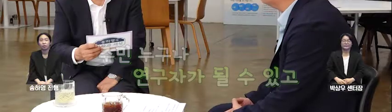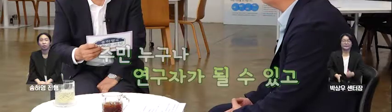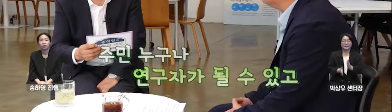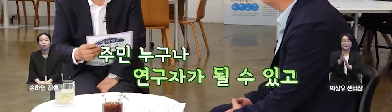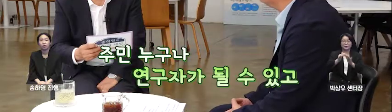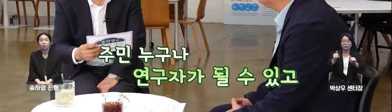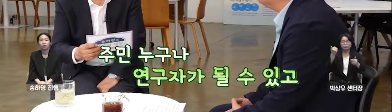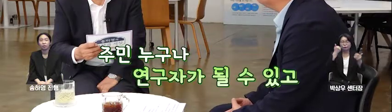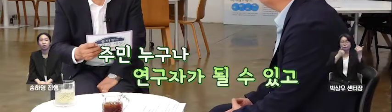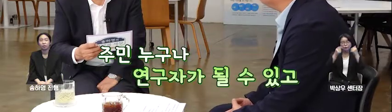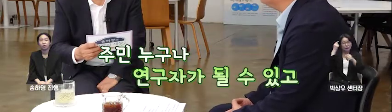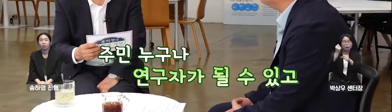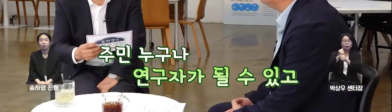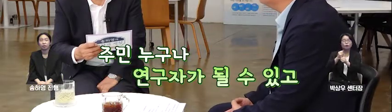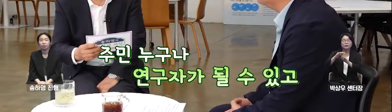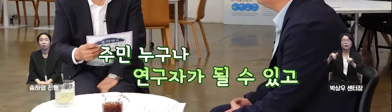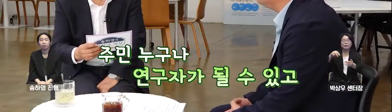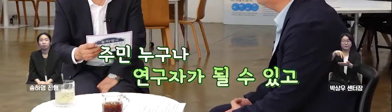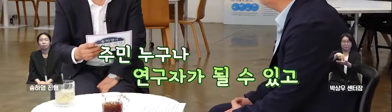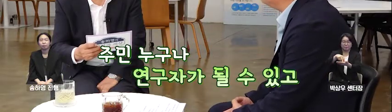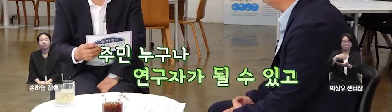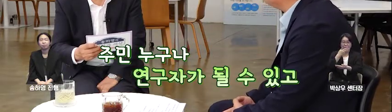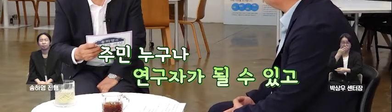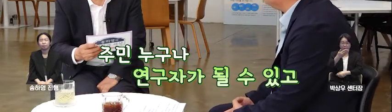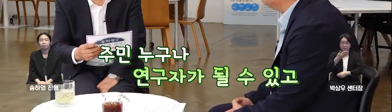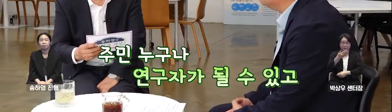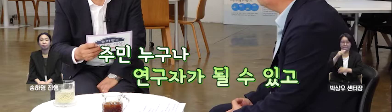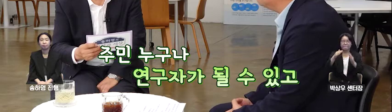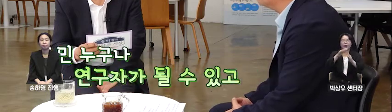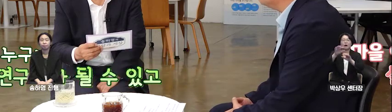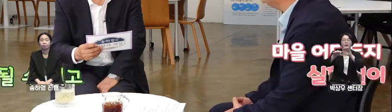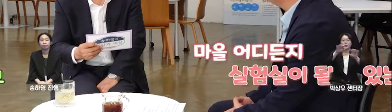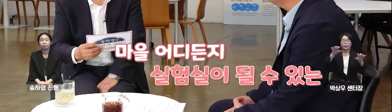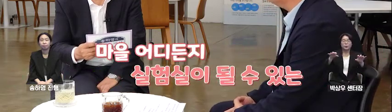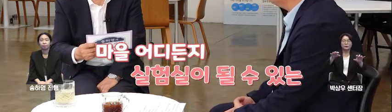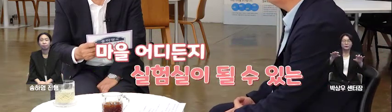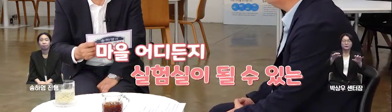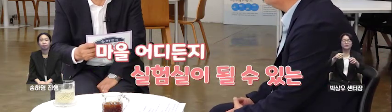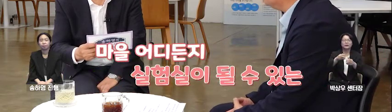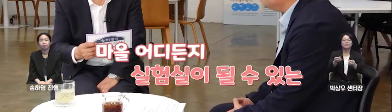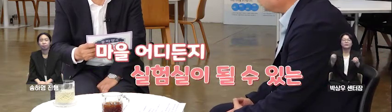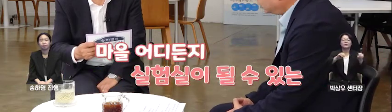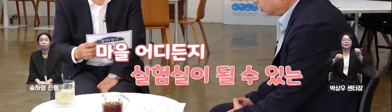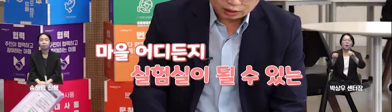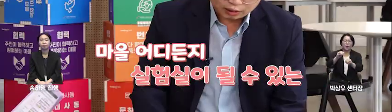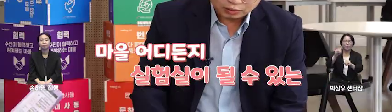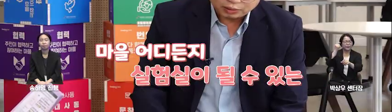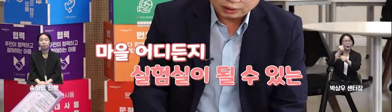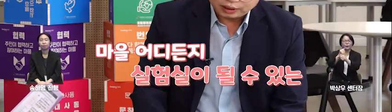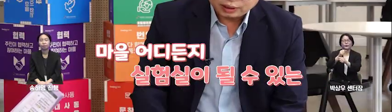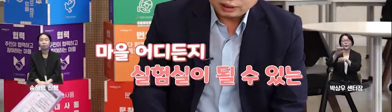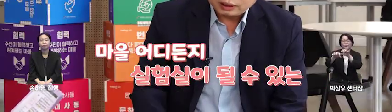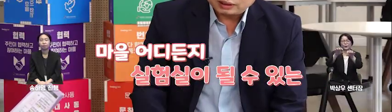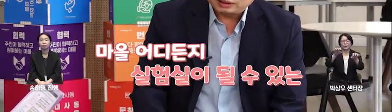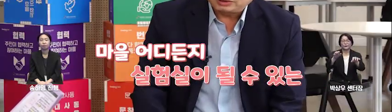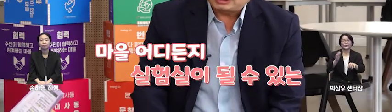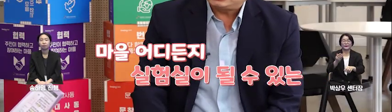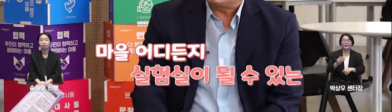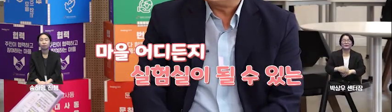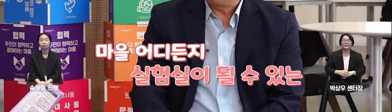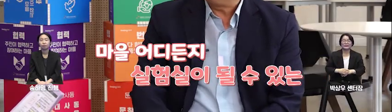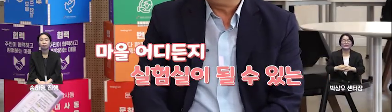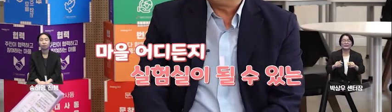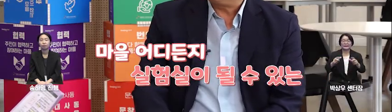주민 누구나 연구자가 될 수 있고 또 마을 어디나 그 실험실이 될 수 있는 결국은 그